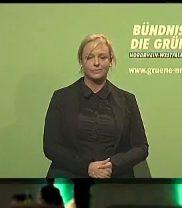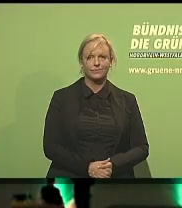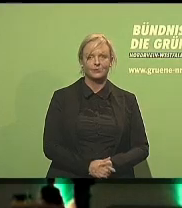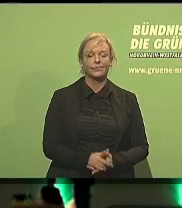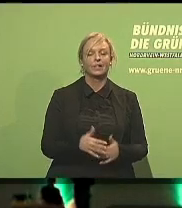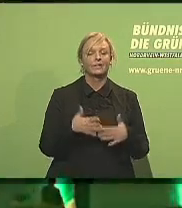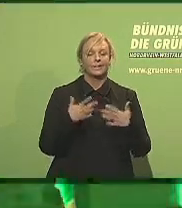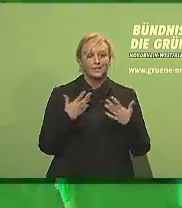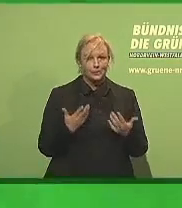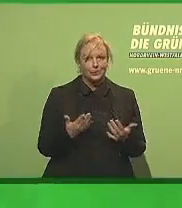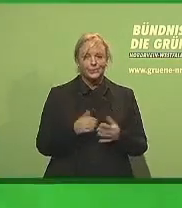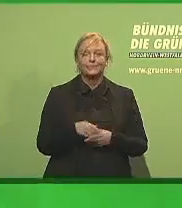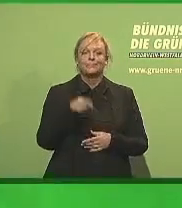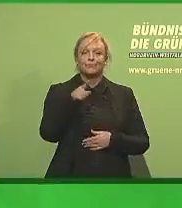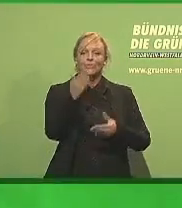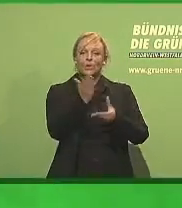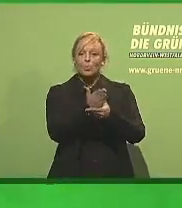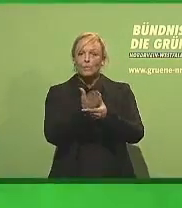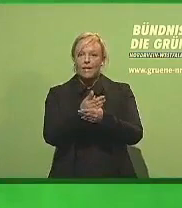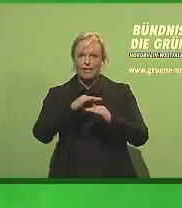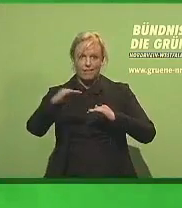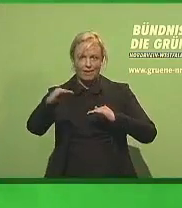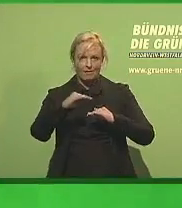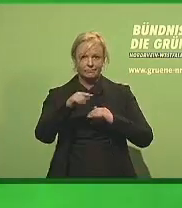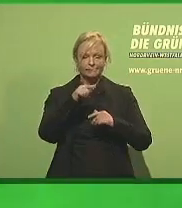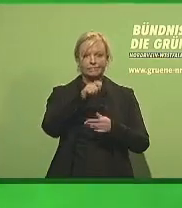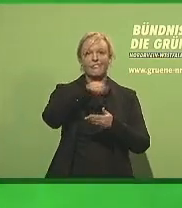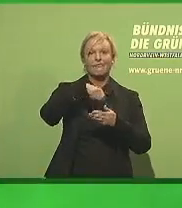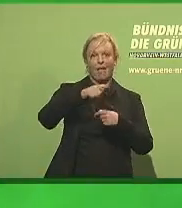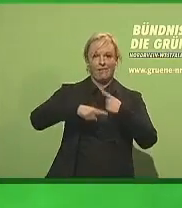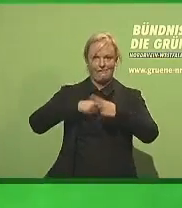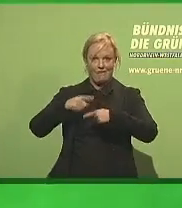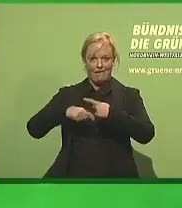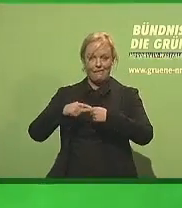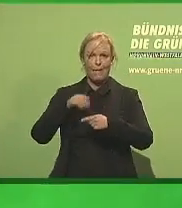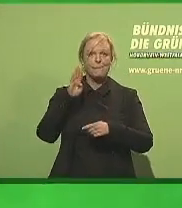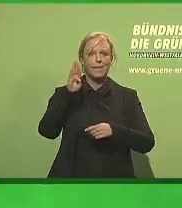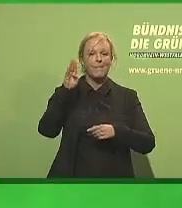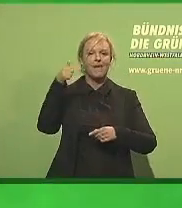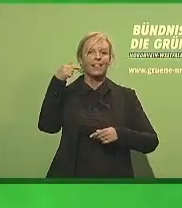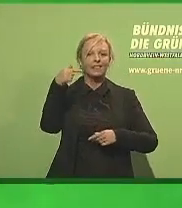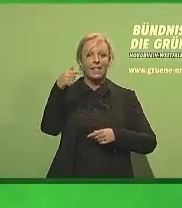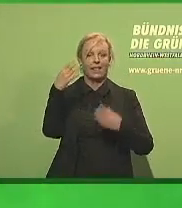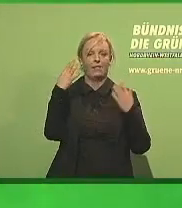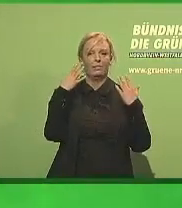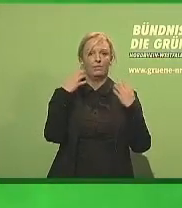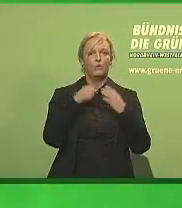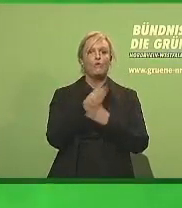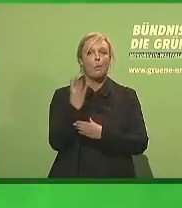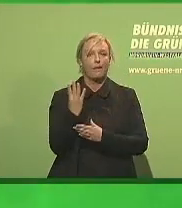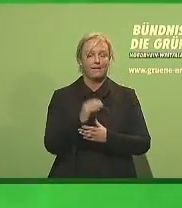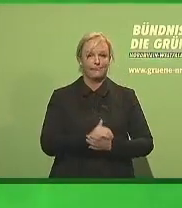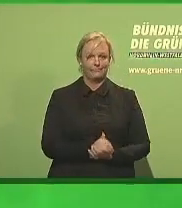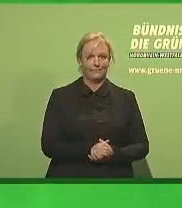So, ihr findet in euren Unterlagen das Wahlverfahren WBT neu und